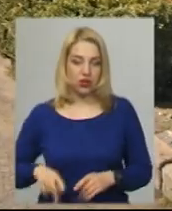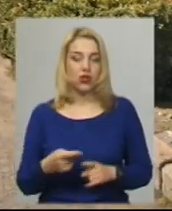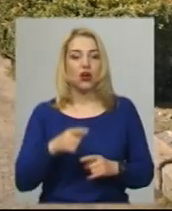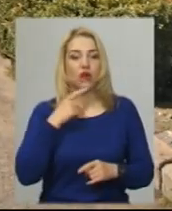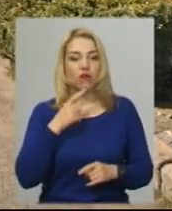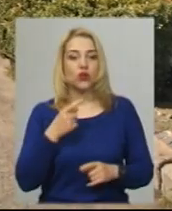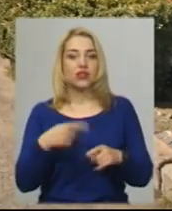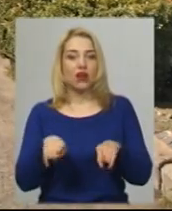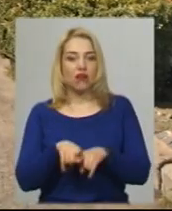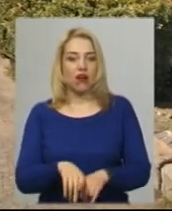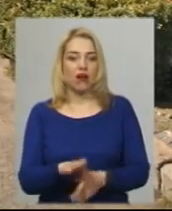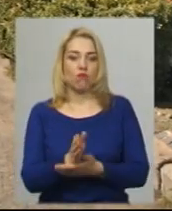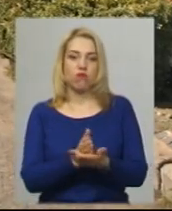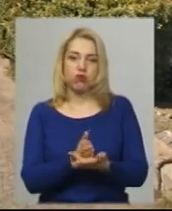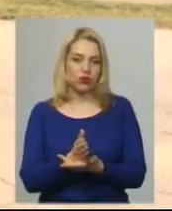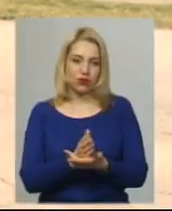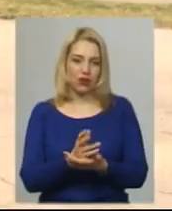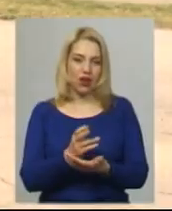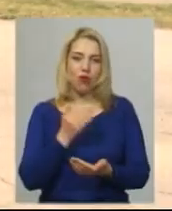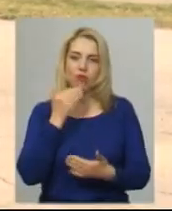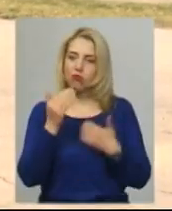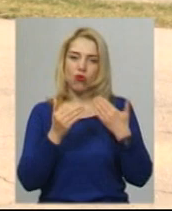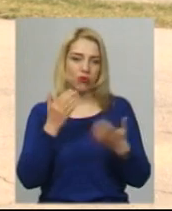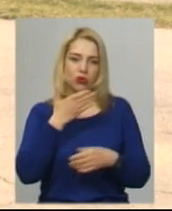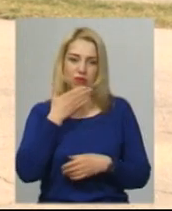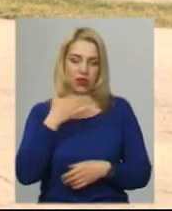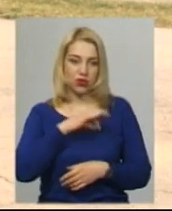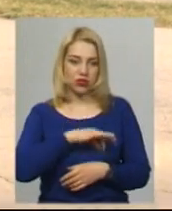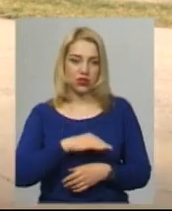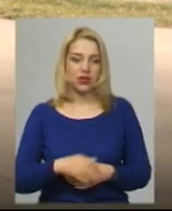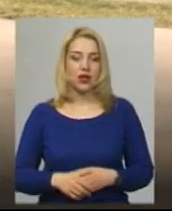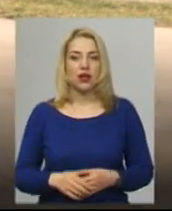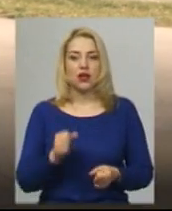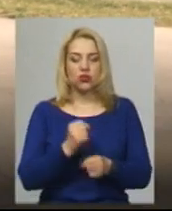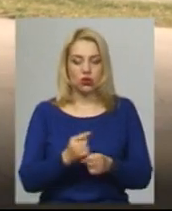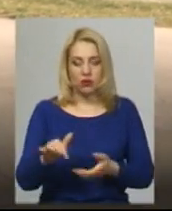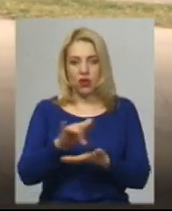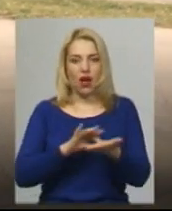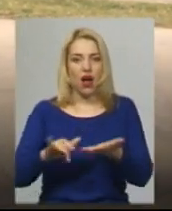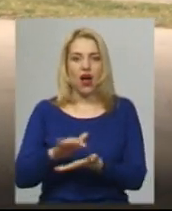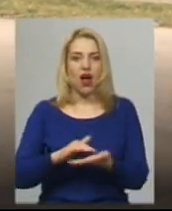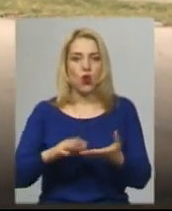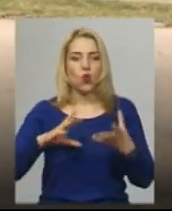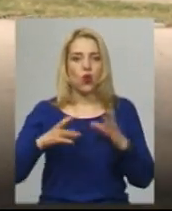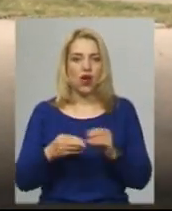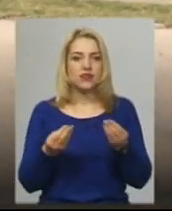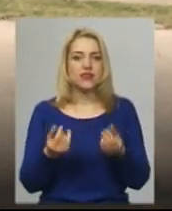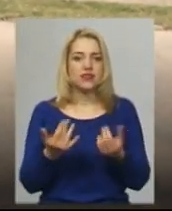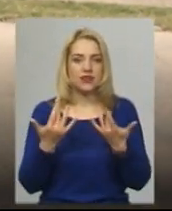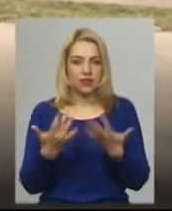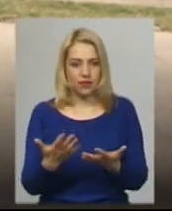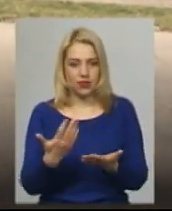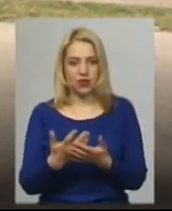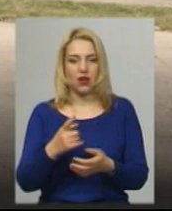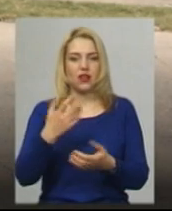Додає, така послуга не користується попитом. Декілька розроблених калькуляцій, які включають, що і миття пам'ятника,